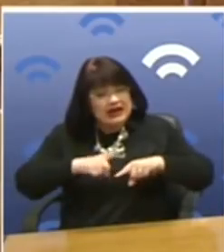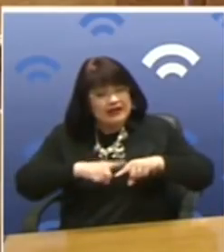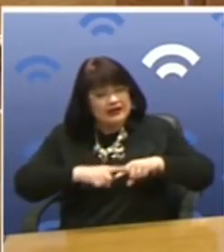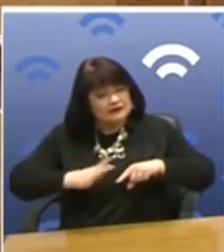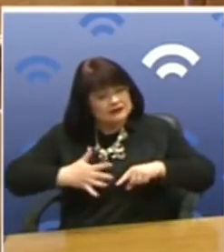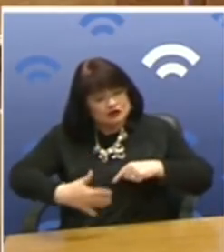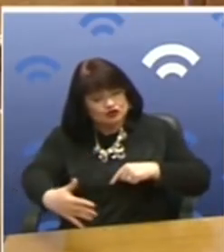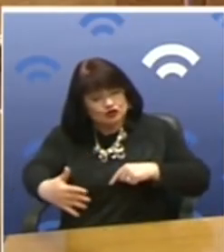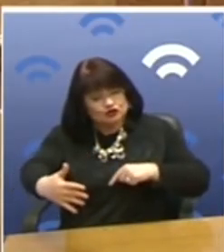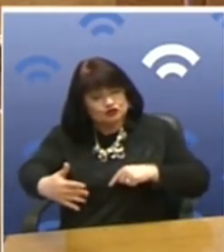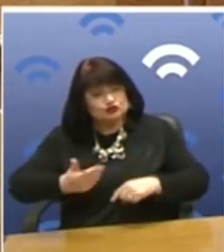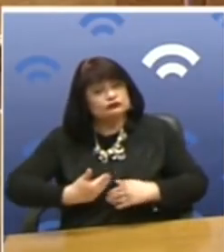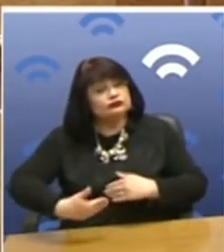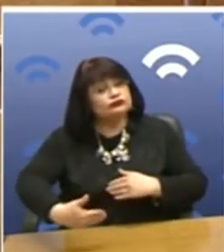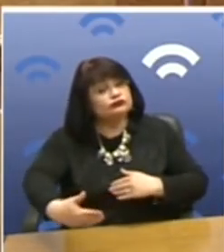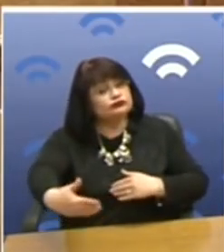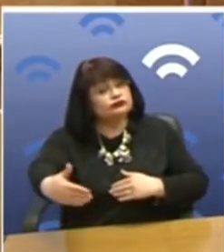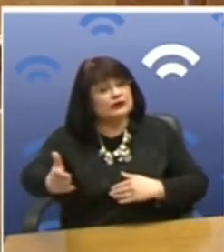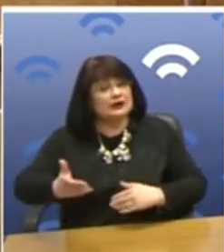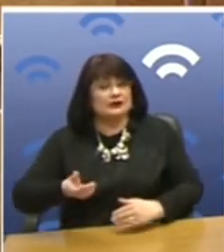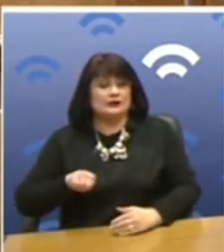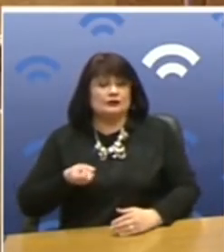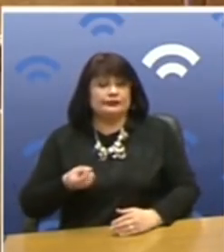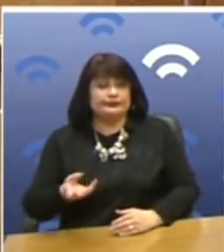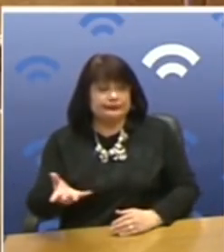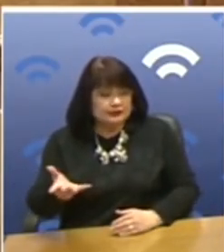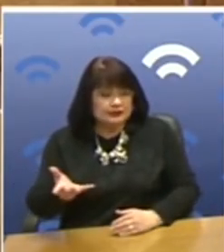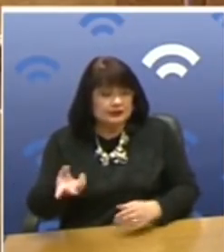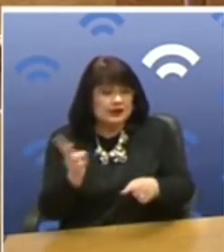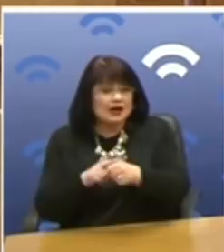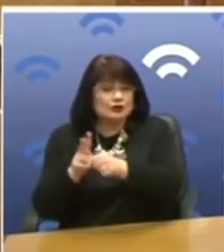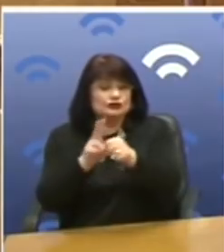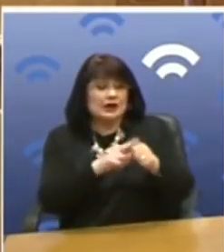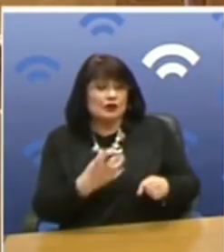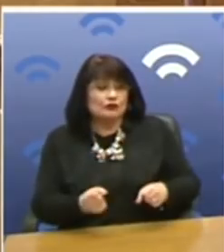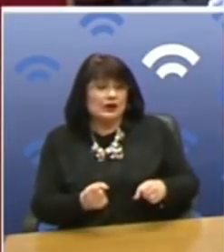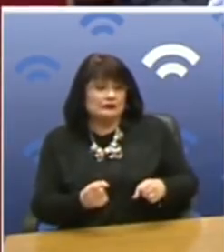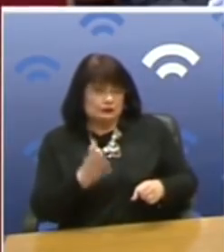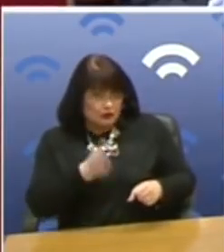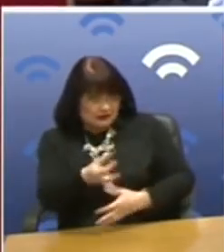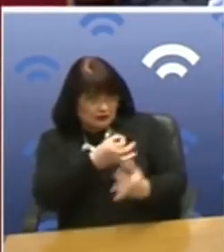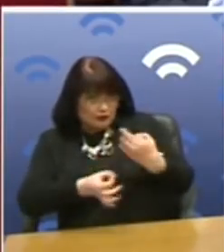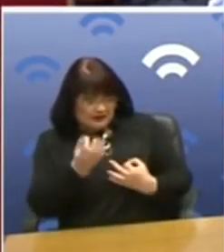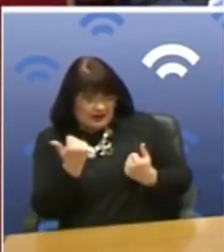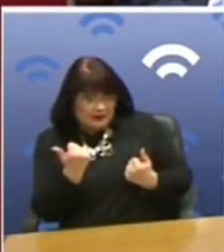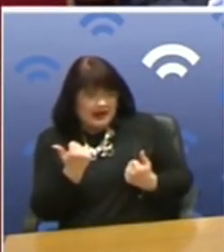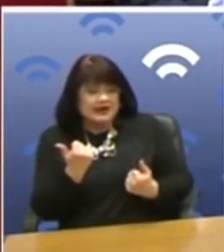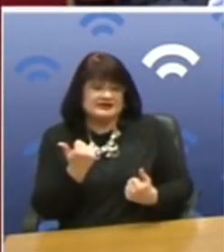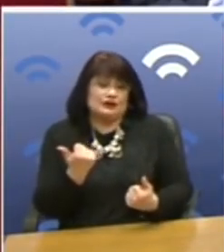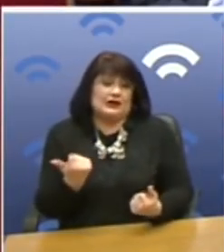περισσότερο βάθος χρόνου? Κανείς σας δεν μπορεί να το αποκλείσει προφανώς. Γι' αυτό